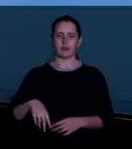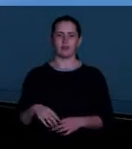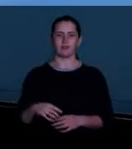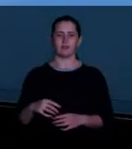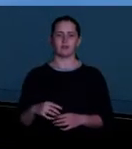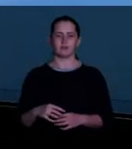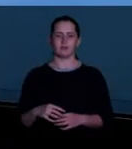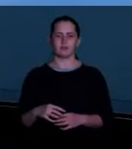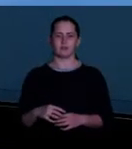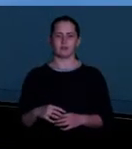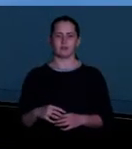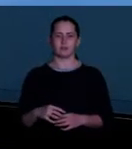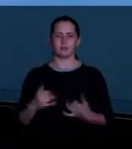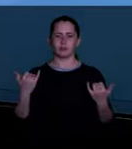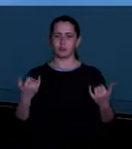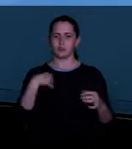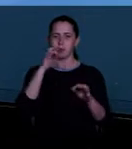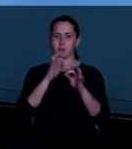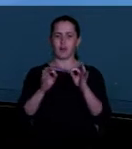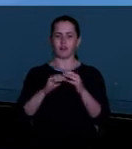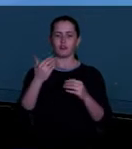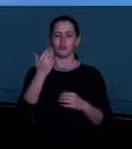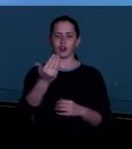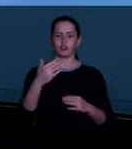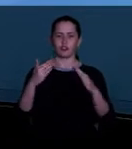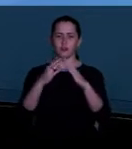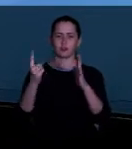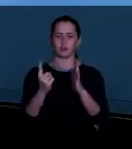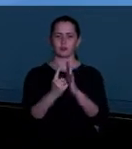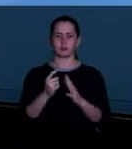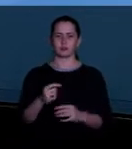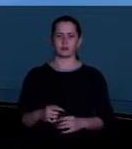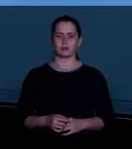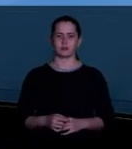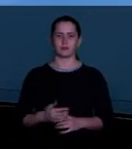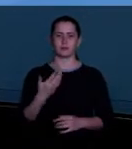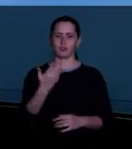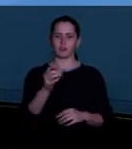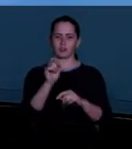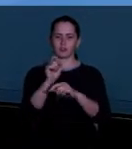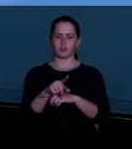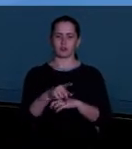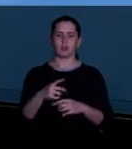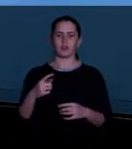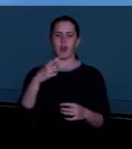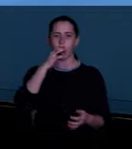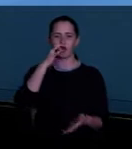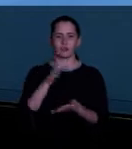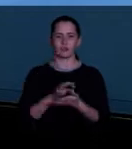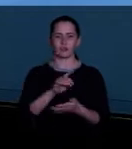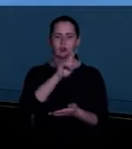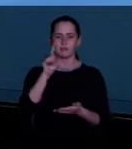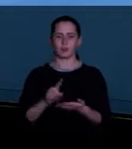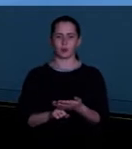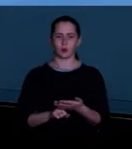А сейчас, ребята, я проверю домашнее задание. Ваша задача – ответить на